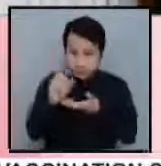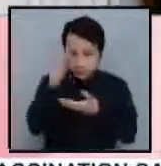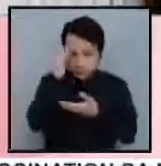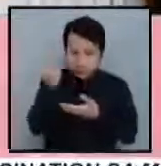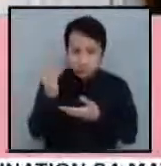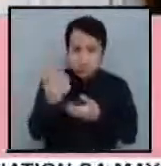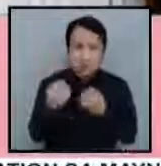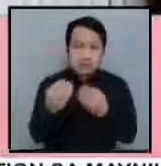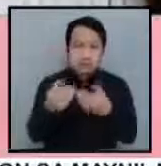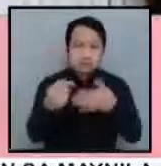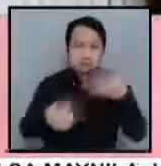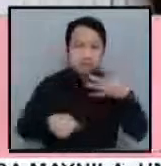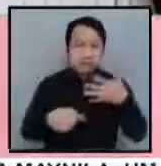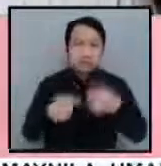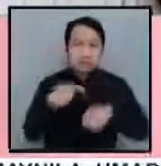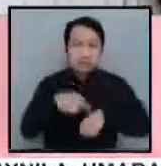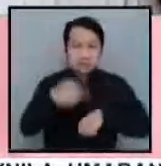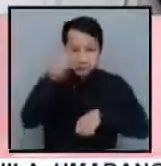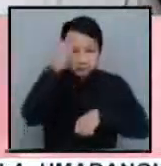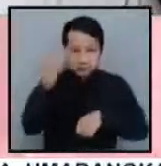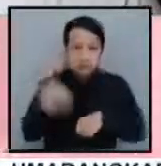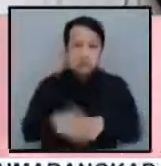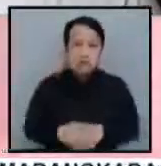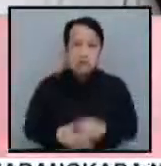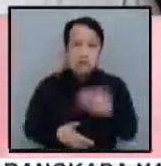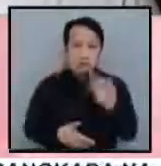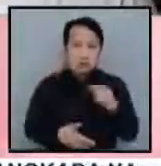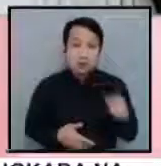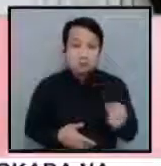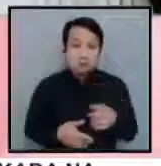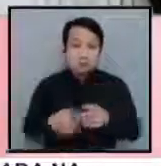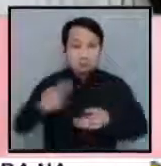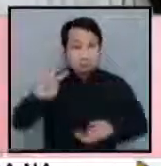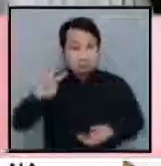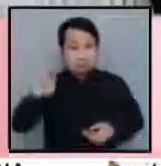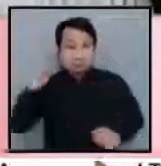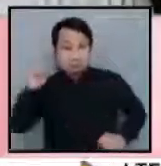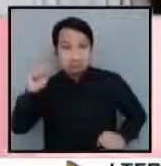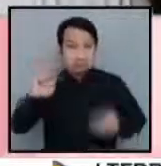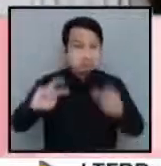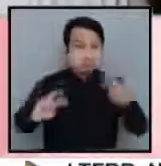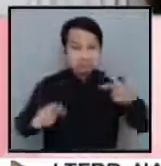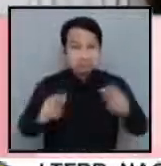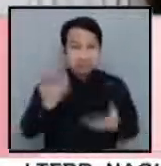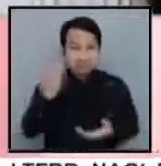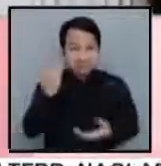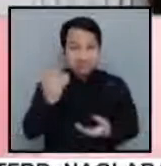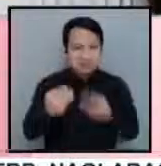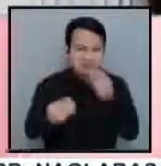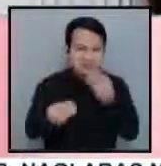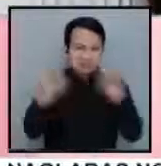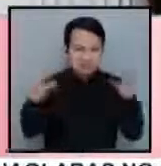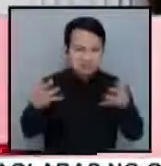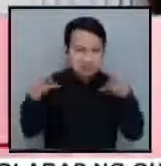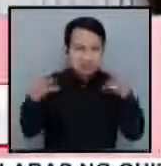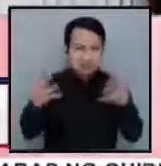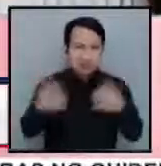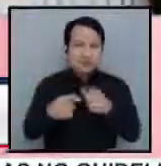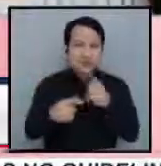maraming oras na gagawin dahil magpapaposing ka pa, unting kwentuhan para mabuild